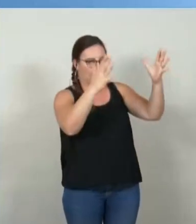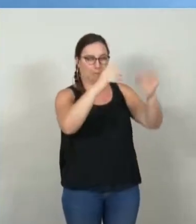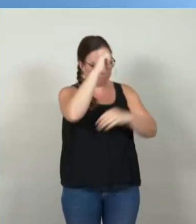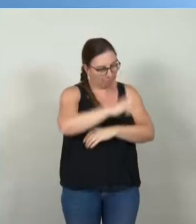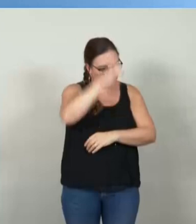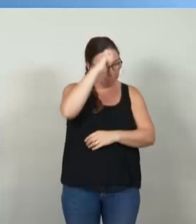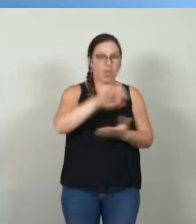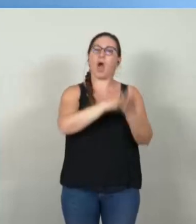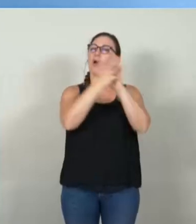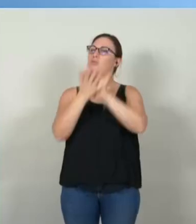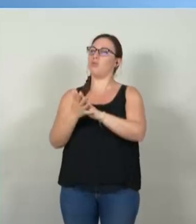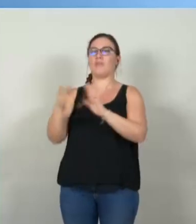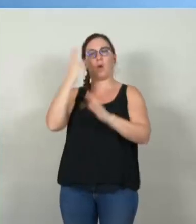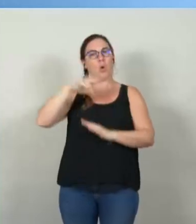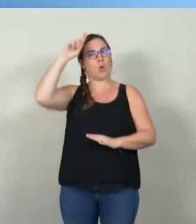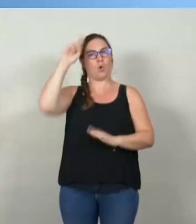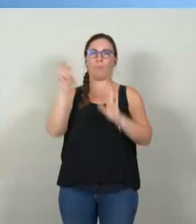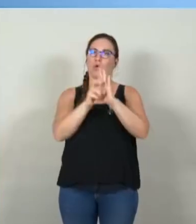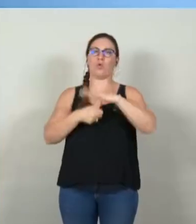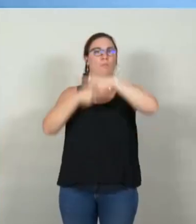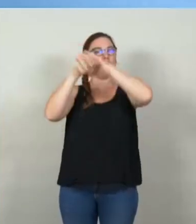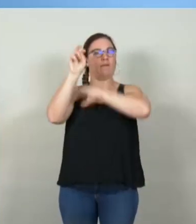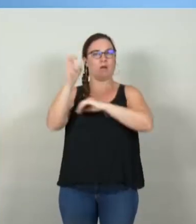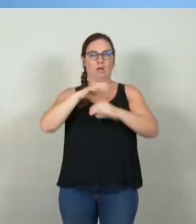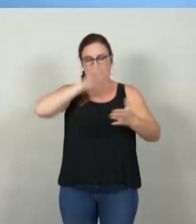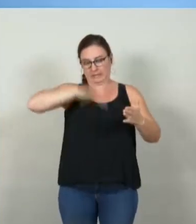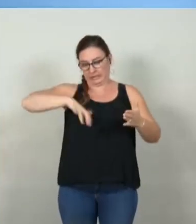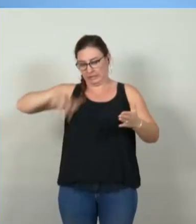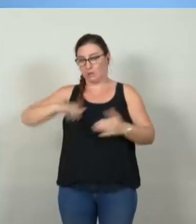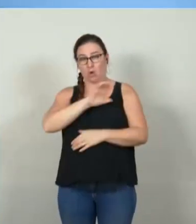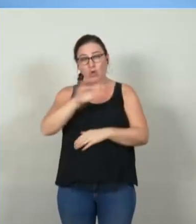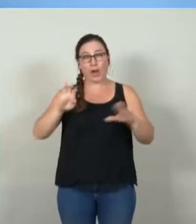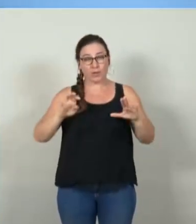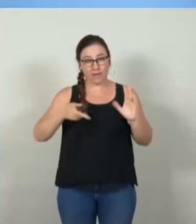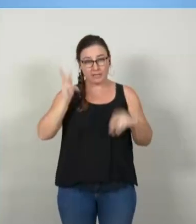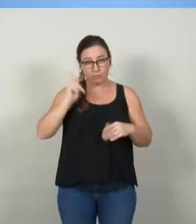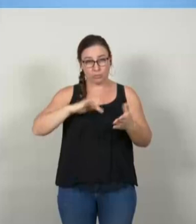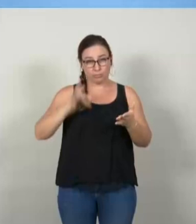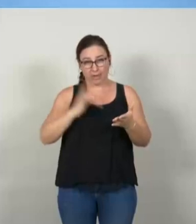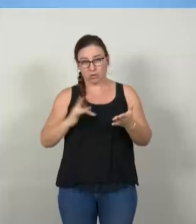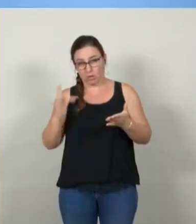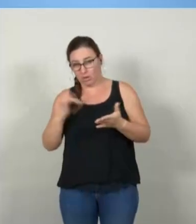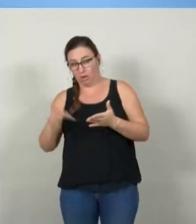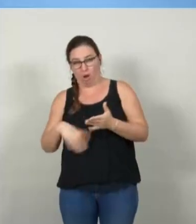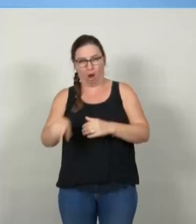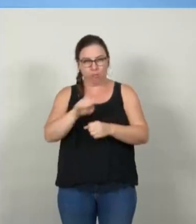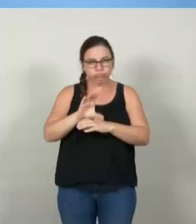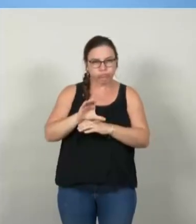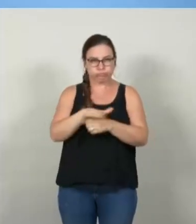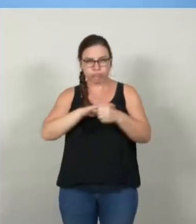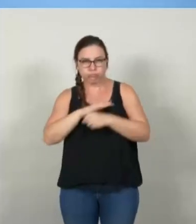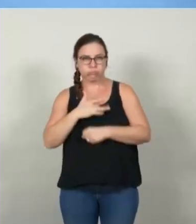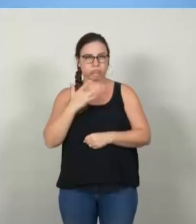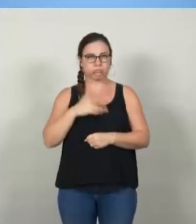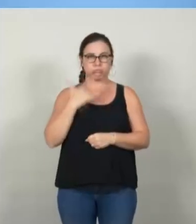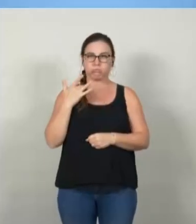capital verte de l'Europe merci également pour ce rapport de plus de 190 pages qui est vraiment complet et intéressant ça m'a fait passer